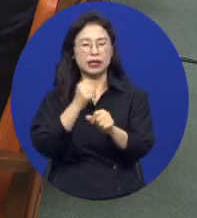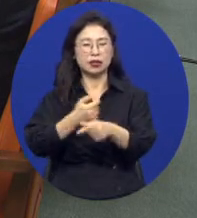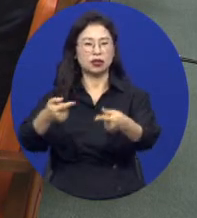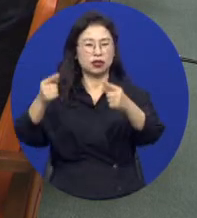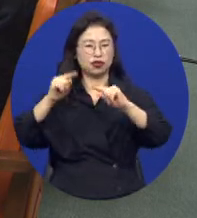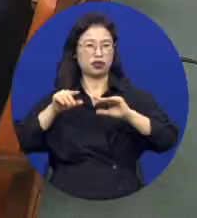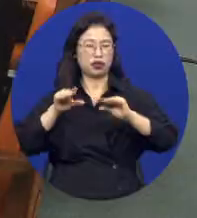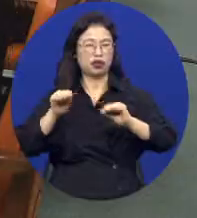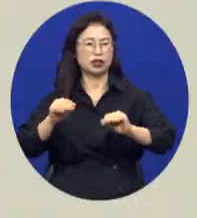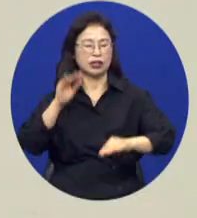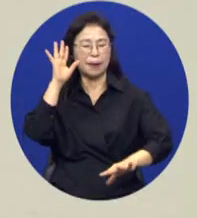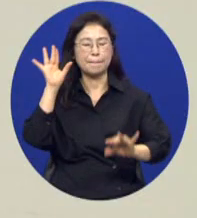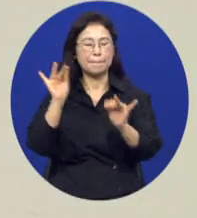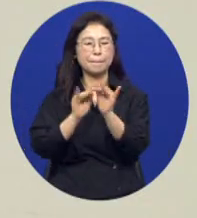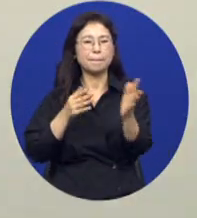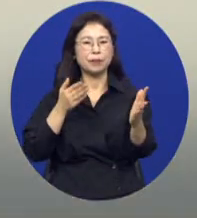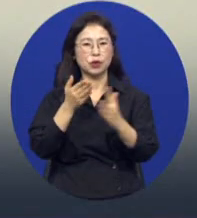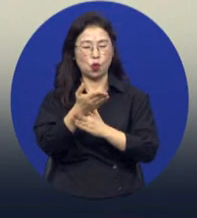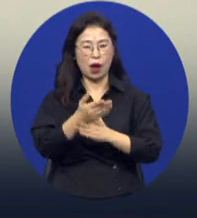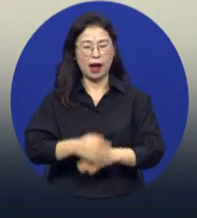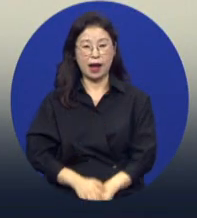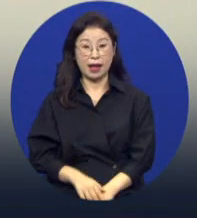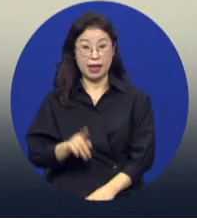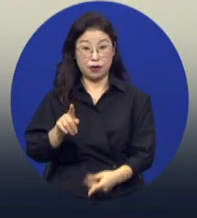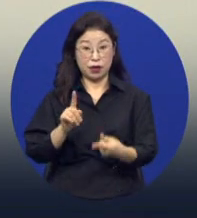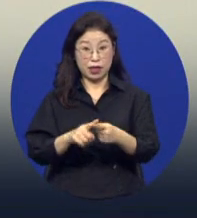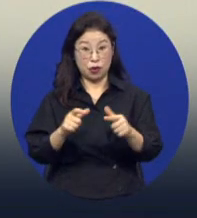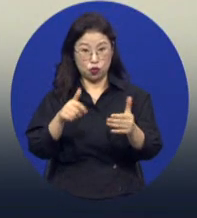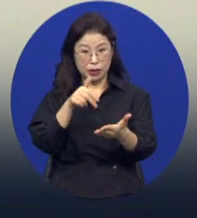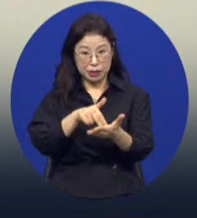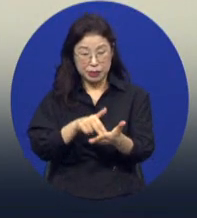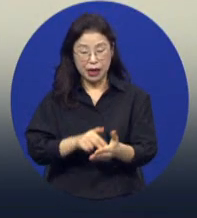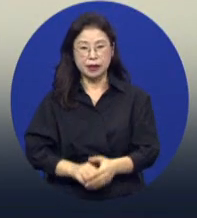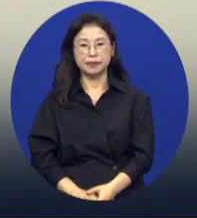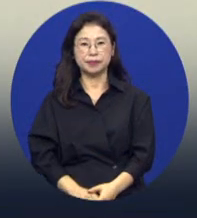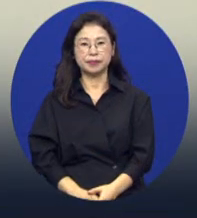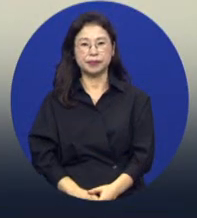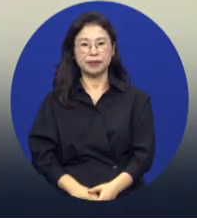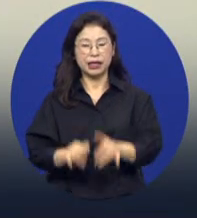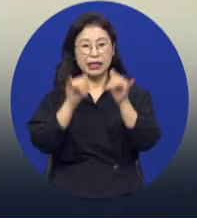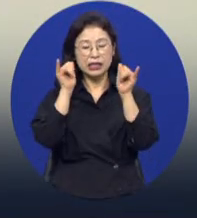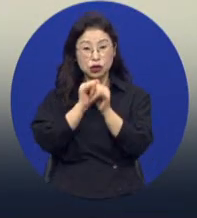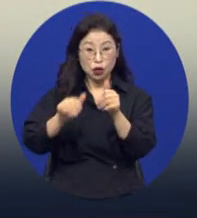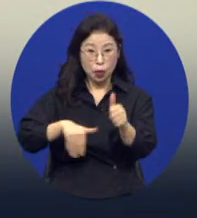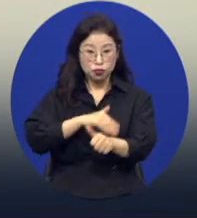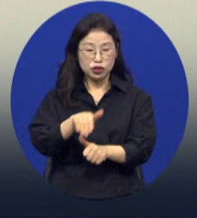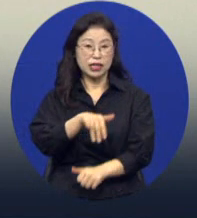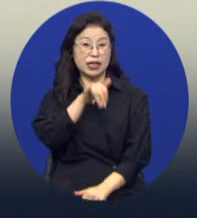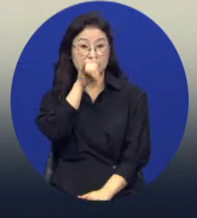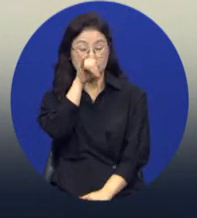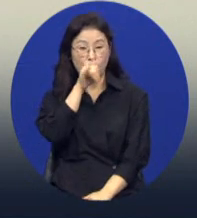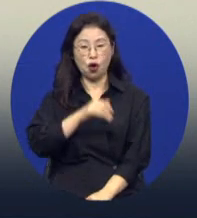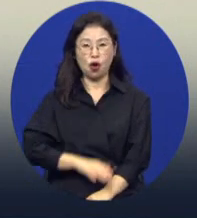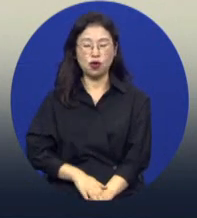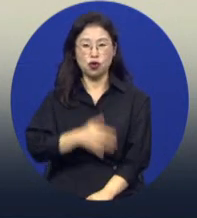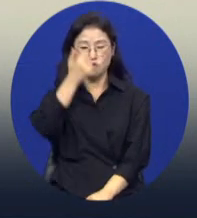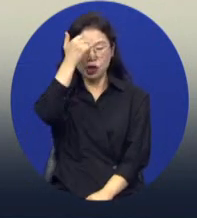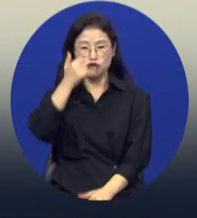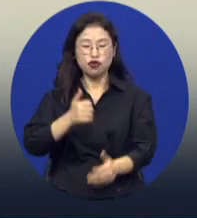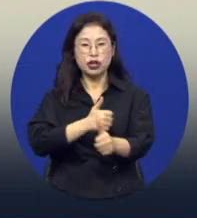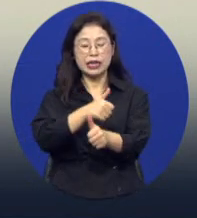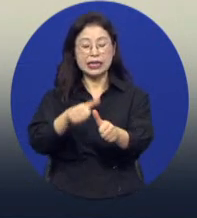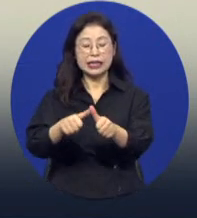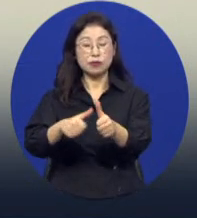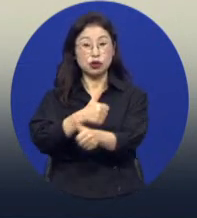정지를 의결했습니다이 사안을 바라보는 도면들의 시각도 있고 또 사회적 분위기도 있고 또 우리 윤리심사